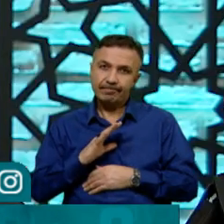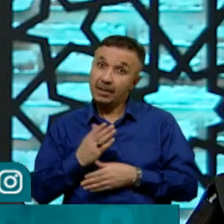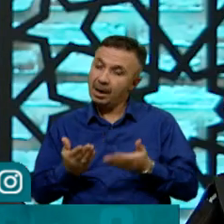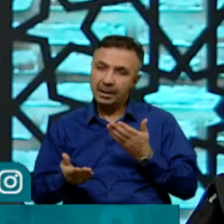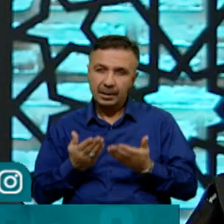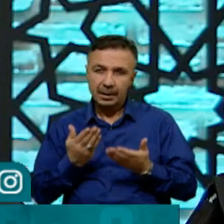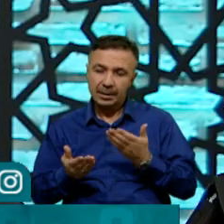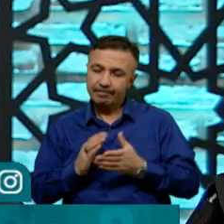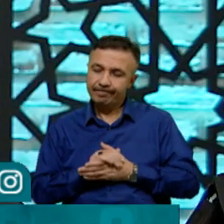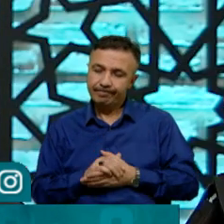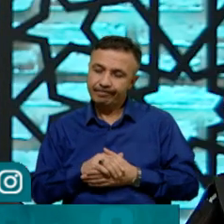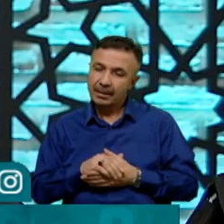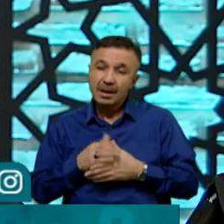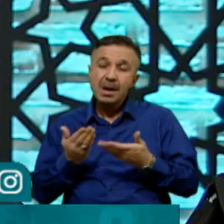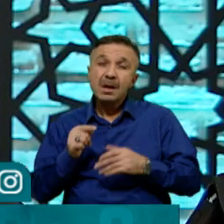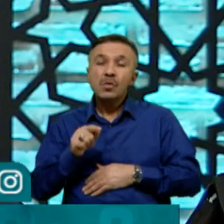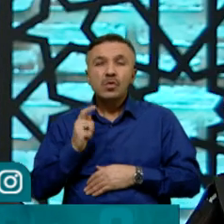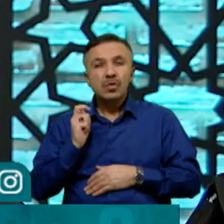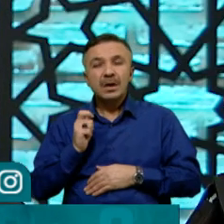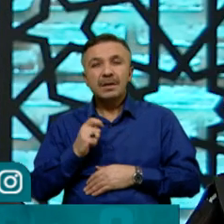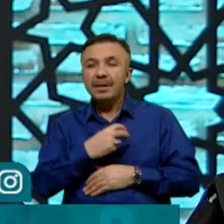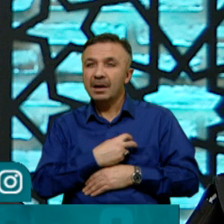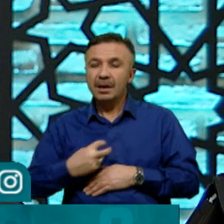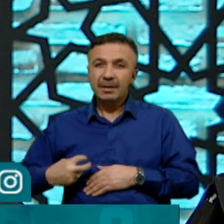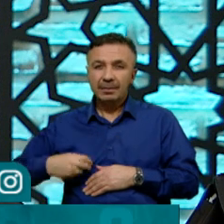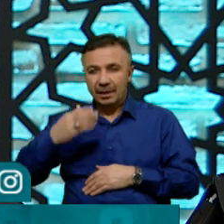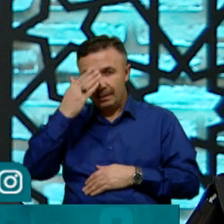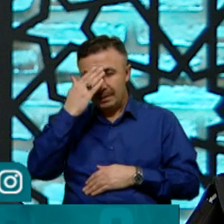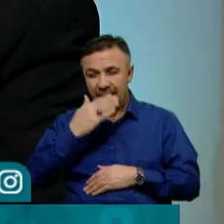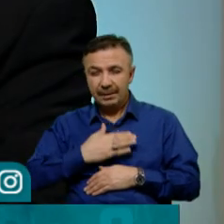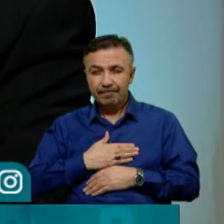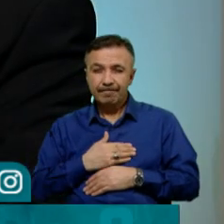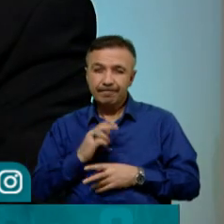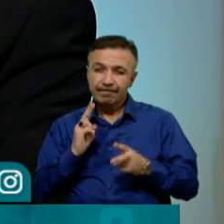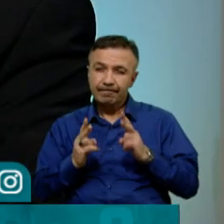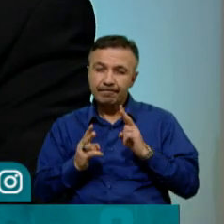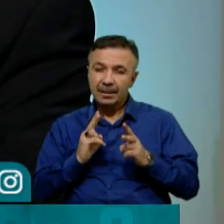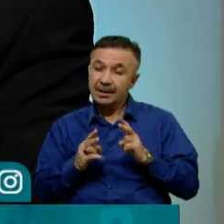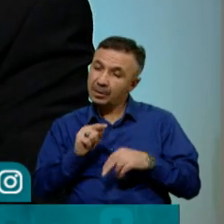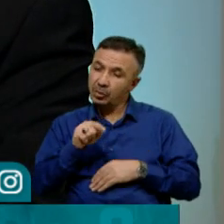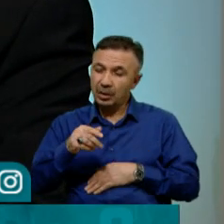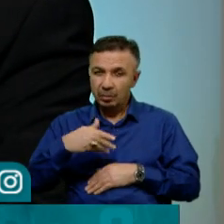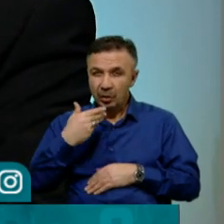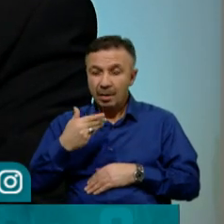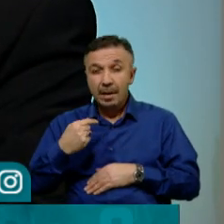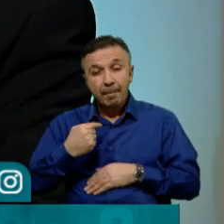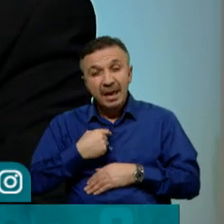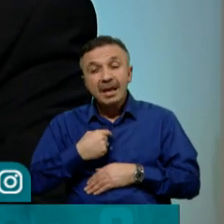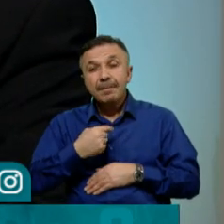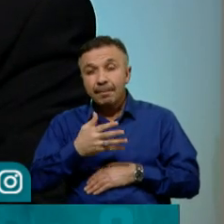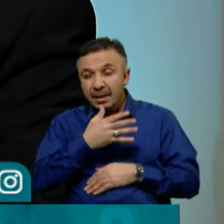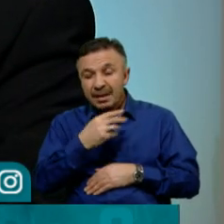Yani bu gerçekten hani Peygamber Efendimiz Aleyhisselam bazen şöyle buyuruyor duya benim Bildiklerimi